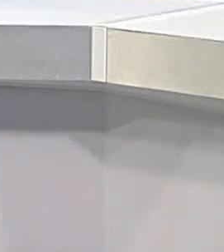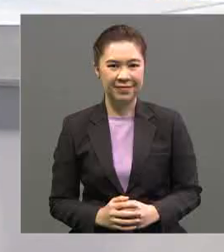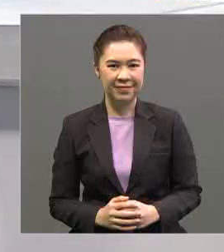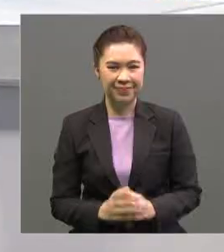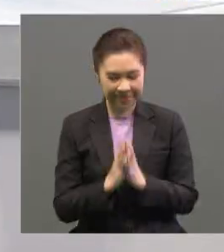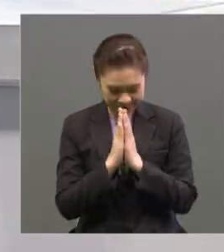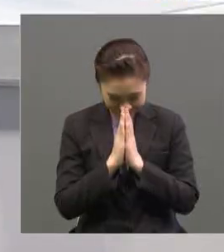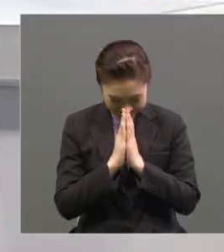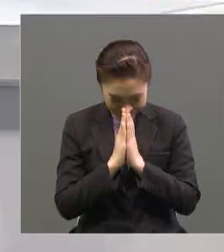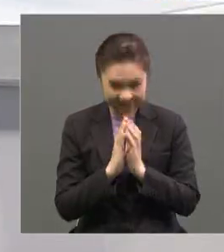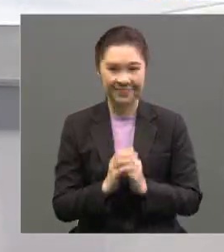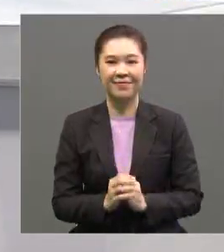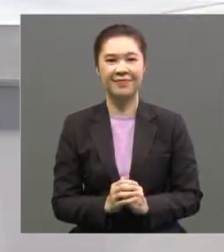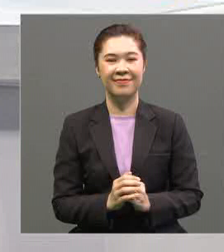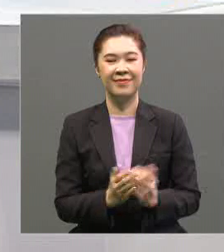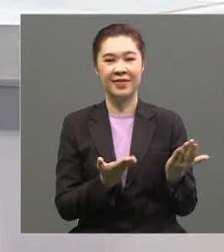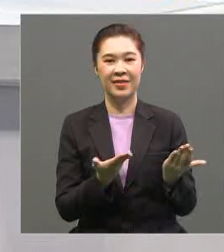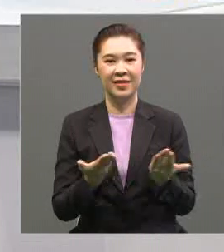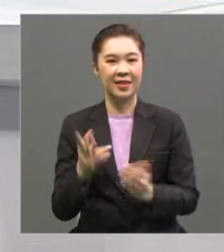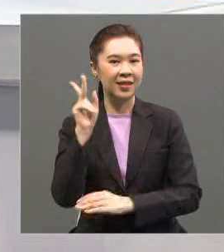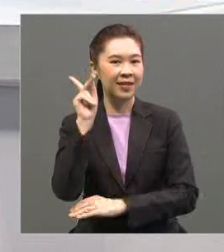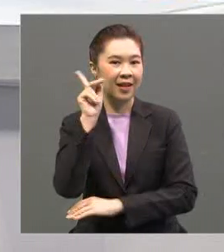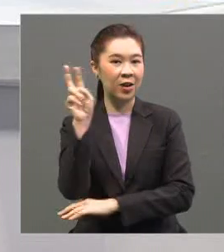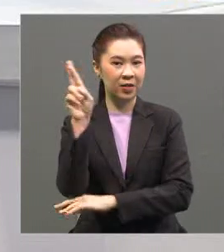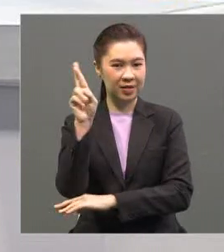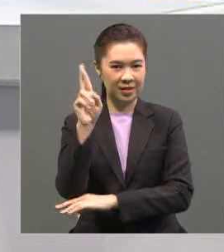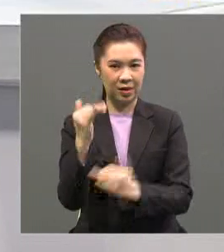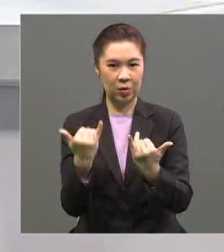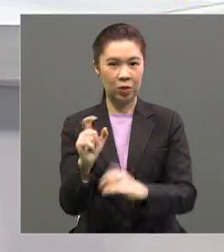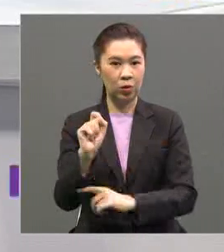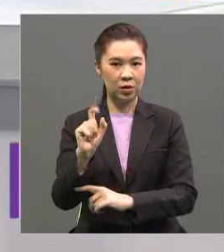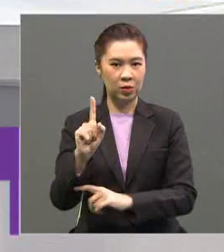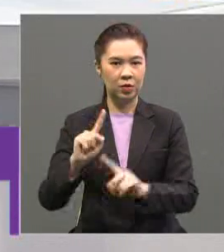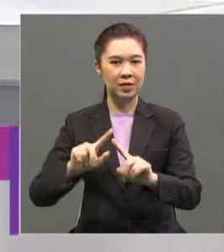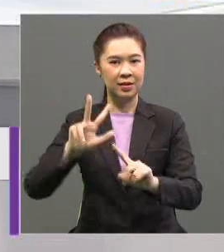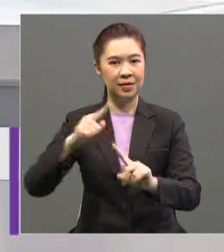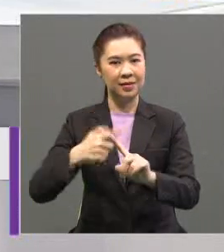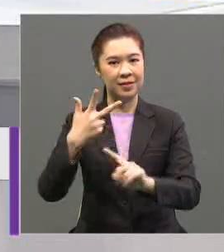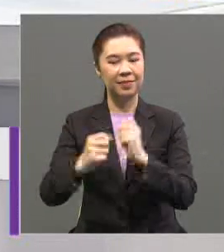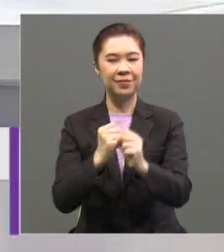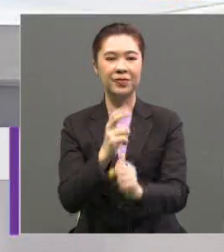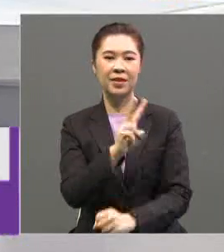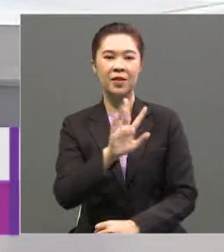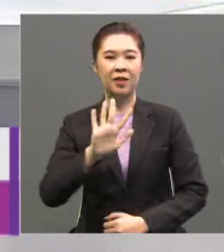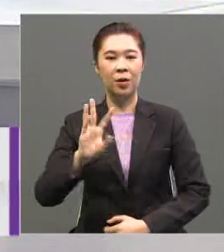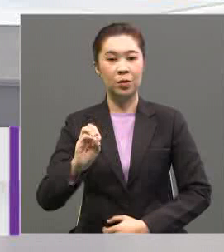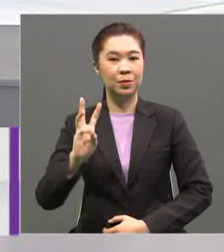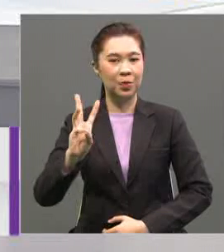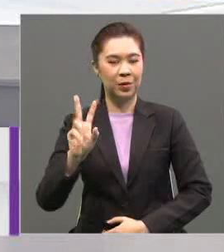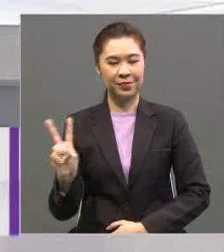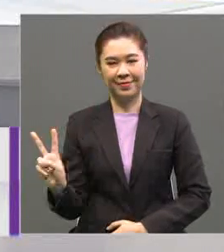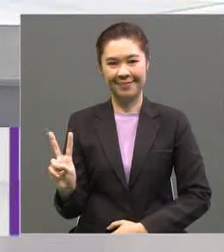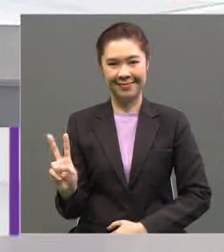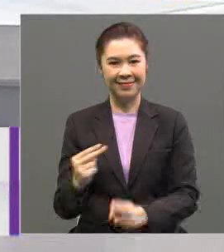สวัสดีครับ สวัสดีค่ะต้อนรับคุณผู้ชมเข้าสู่ MBT News ในช่วงของข่าวภาคเที่ยงนะคะวันนี้วันศุกร์ที่3มีนาคม2566ค่ะอยู่กับคุณวีร